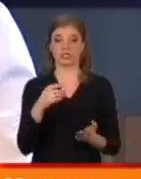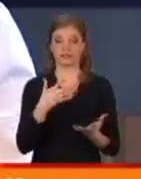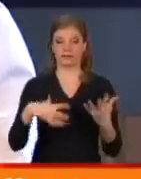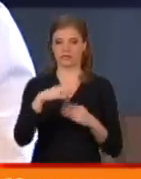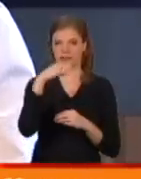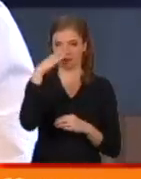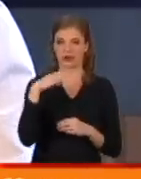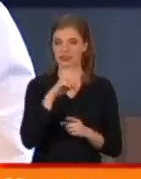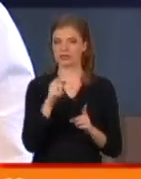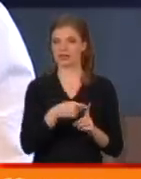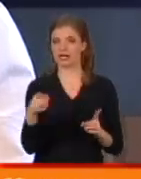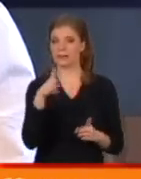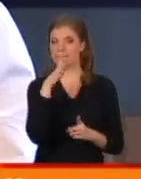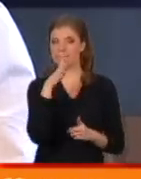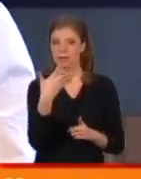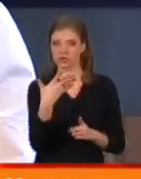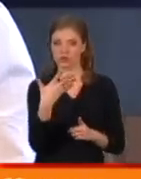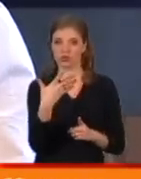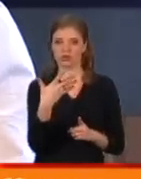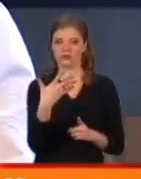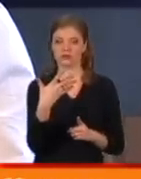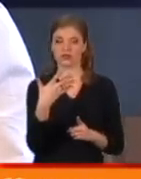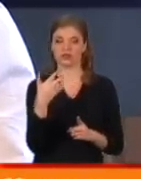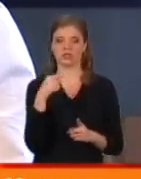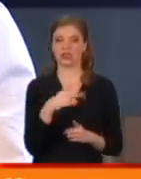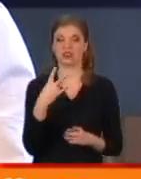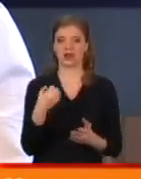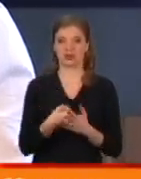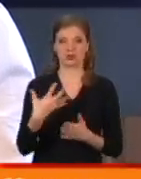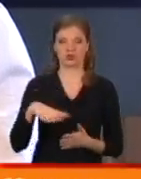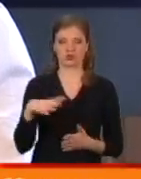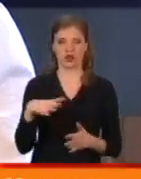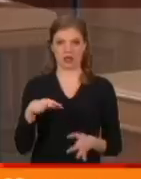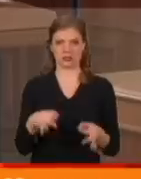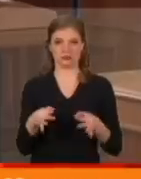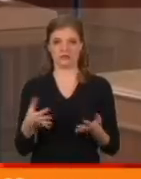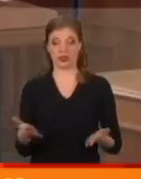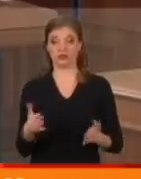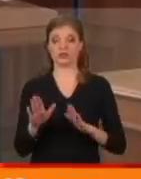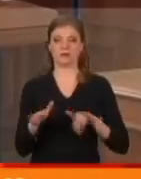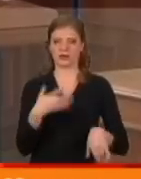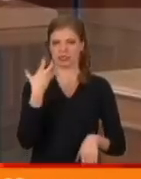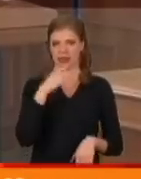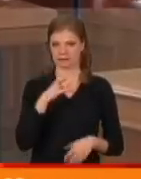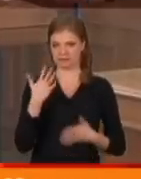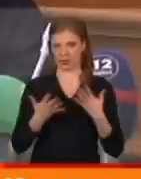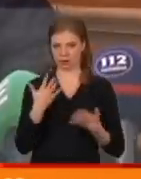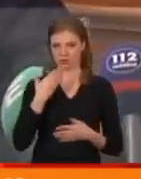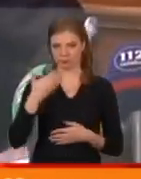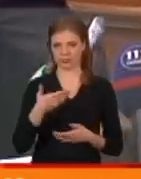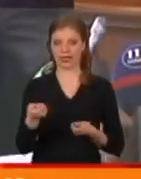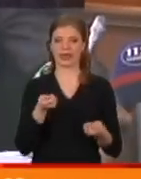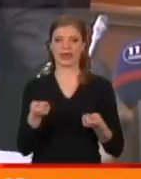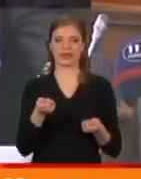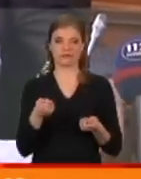цих 5 років відійшли у вічність і не дочекали цієї справедливості. Після емоційної промови слово бере